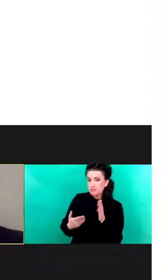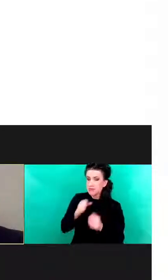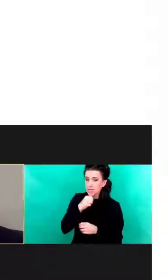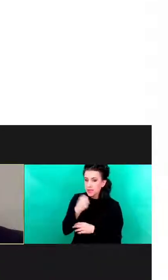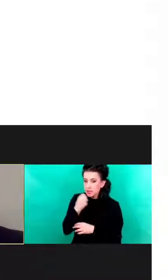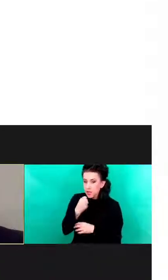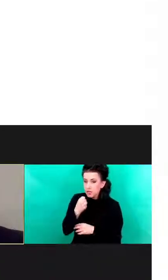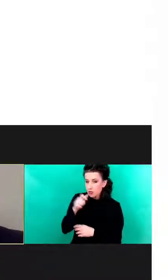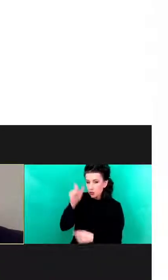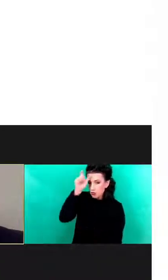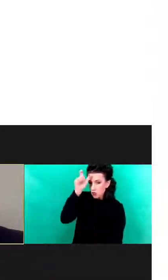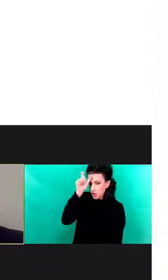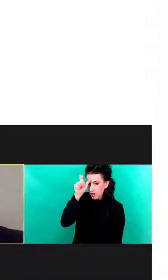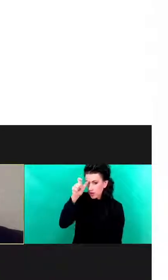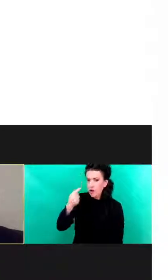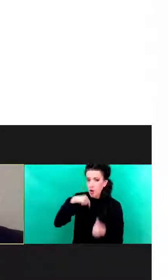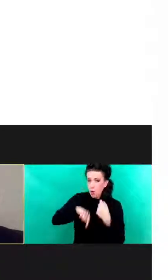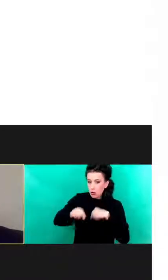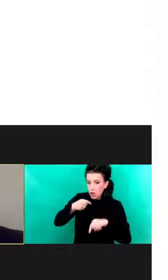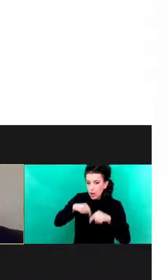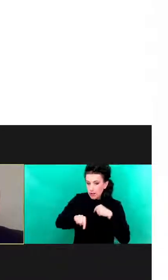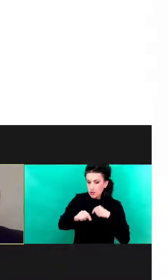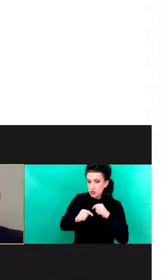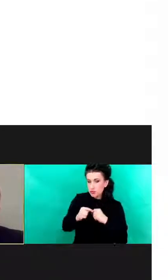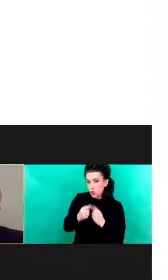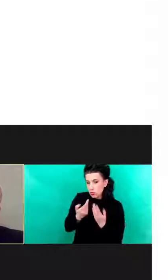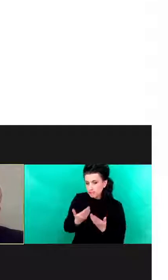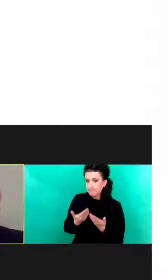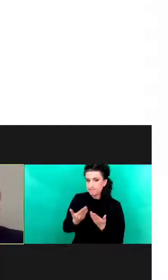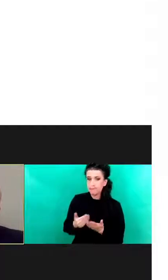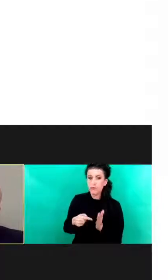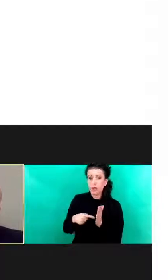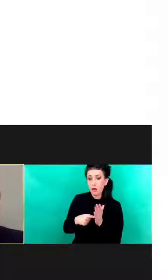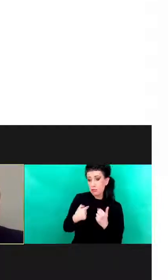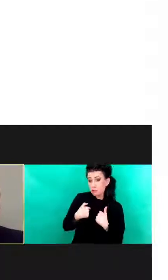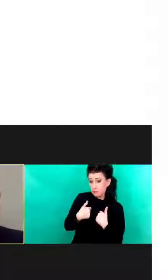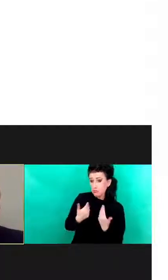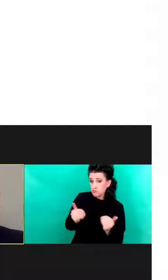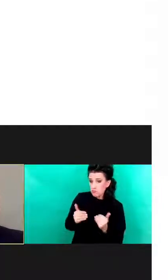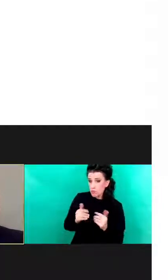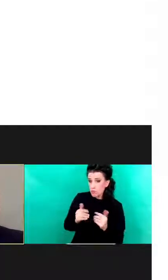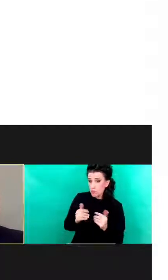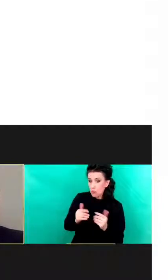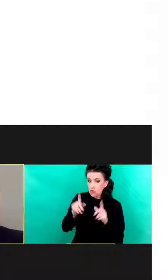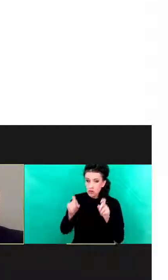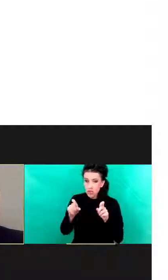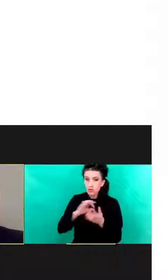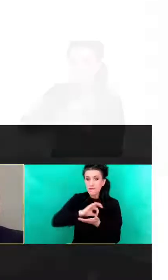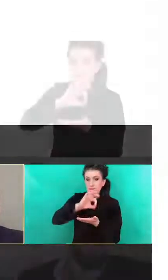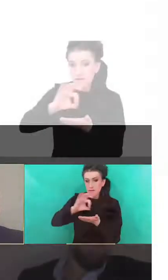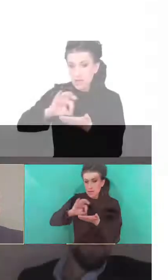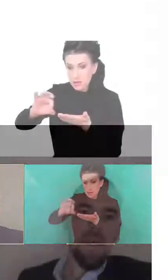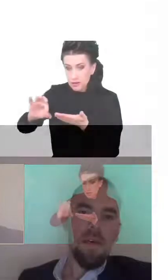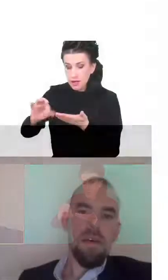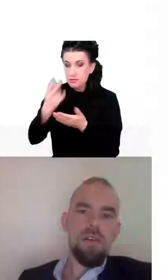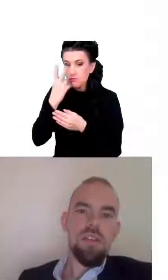się organizmu. Ja może zacznę od tego wykresu, który pokazuje